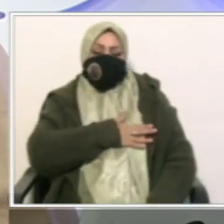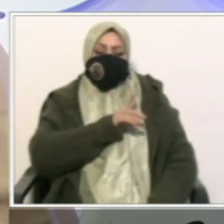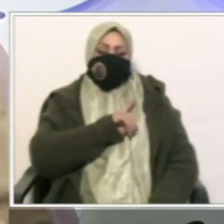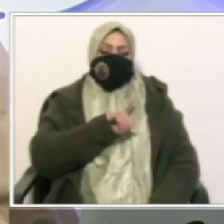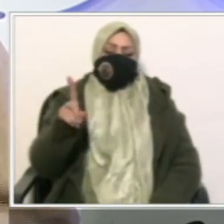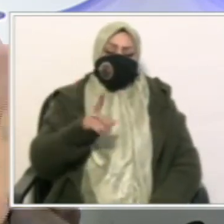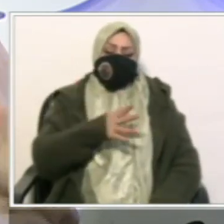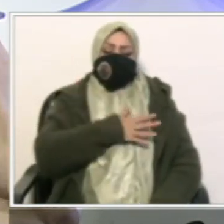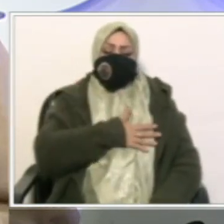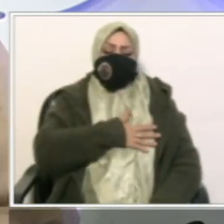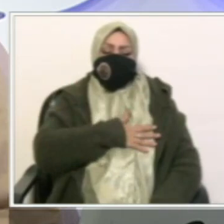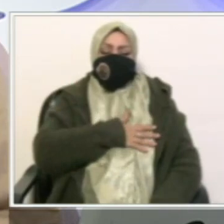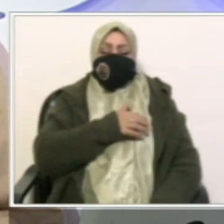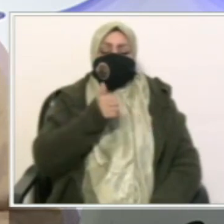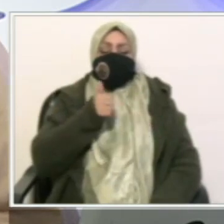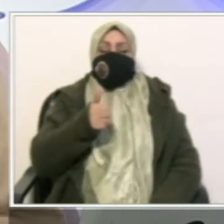أننا